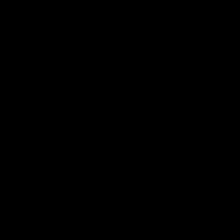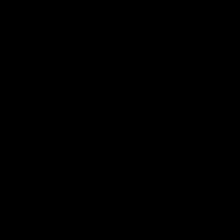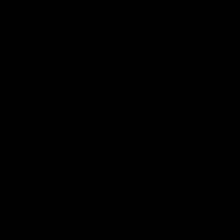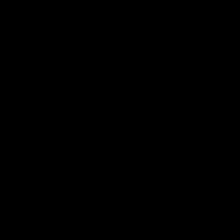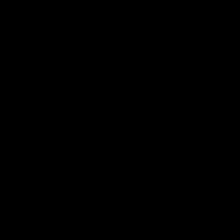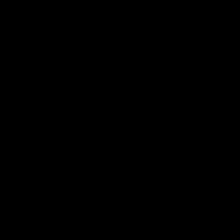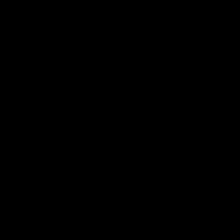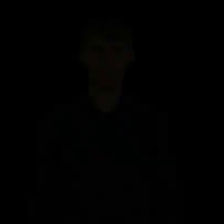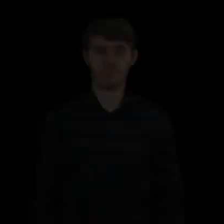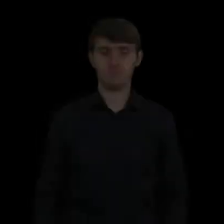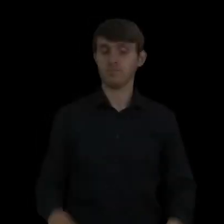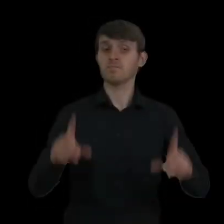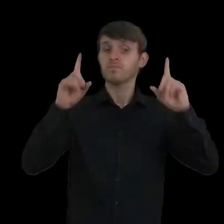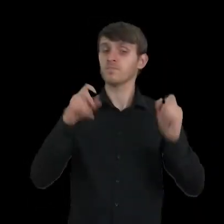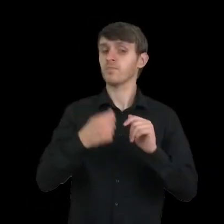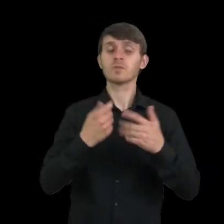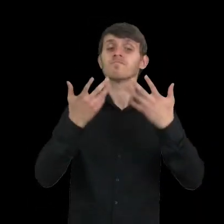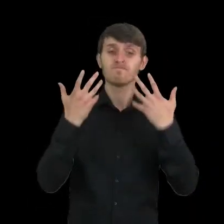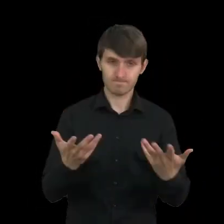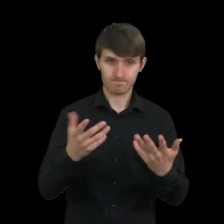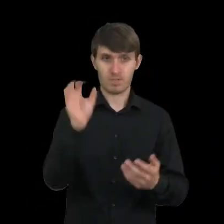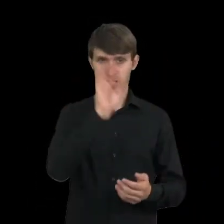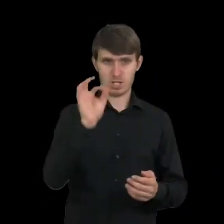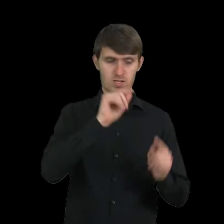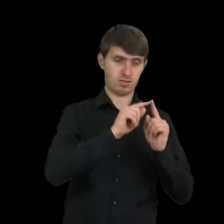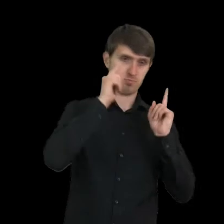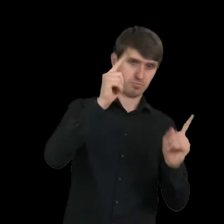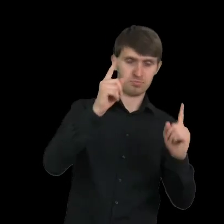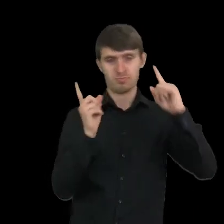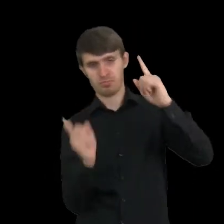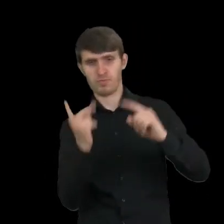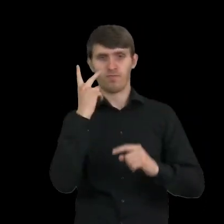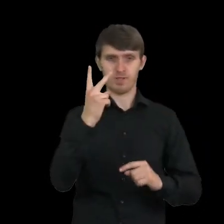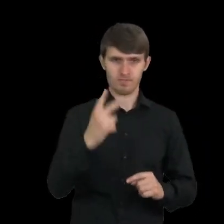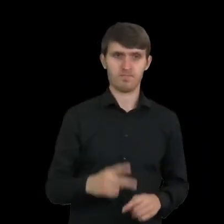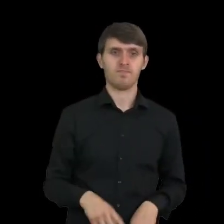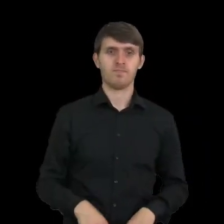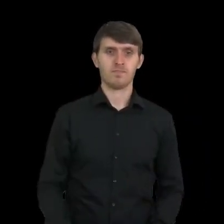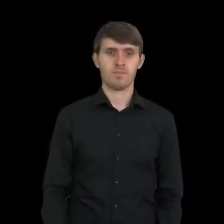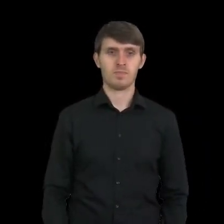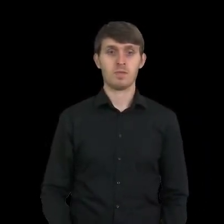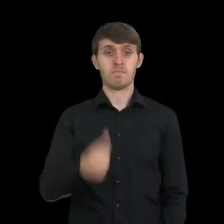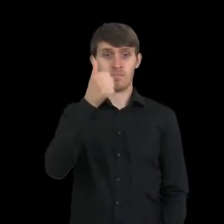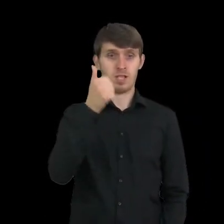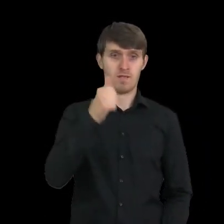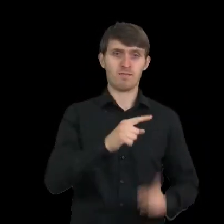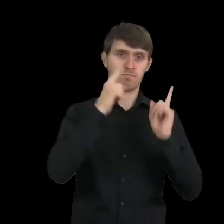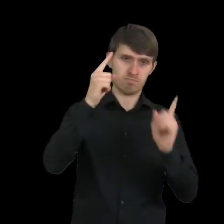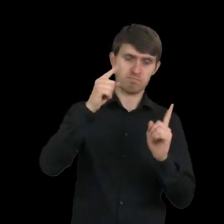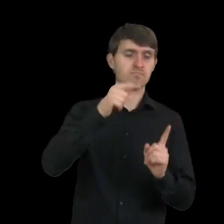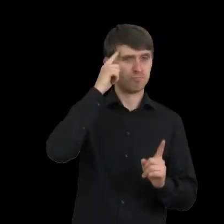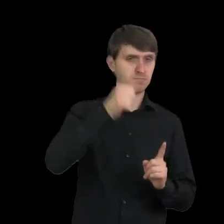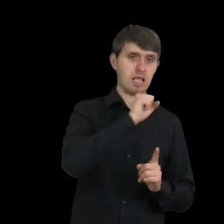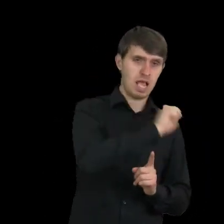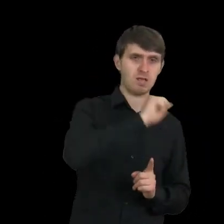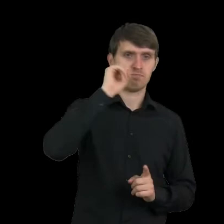Zacznijmy od narysowania dwóch przecinających się odcinków. Tutaj będziemy mieli jeden odcinek i końce tego